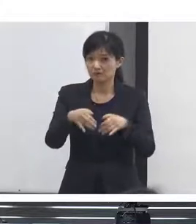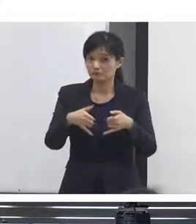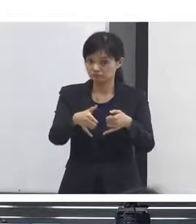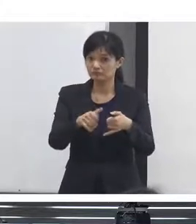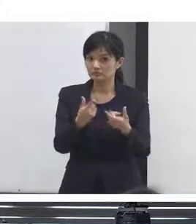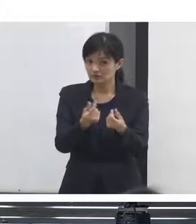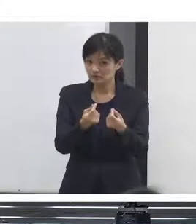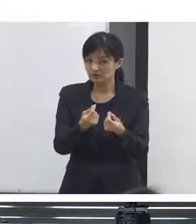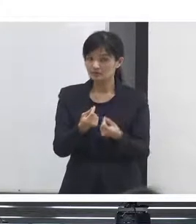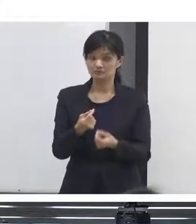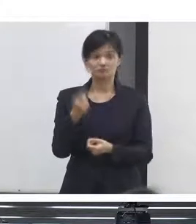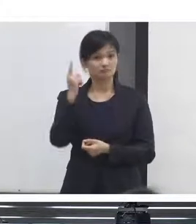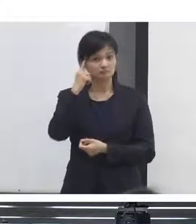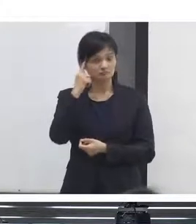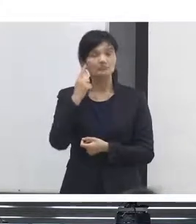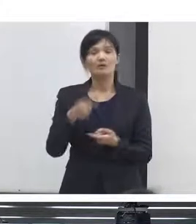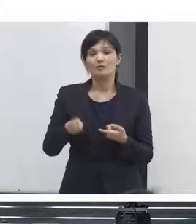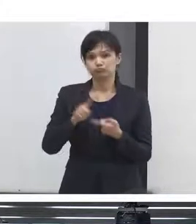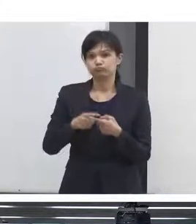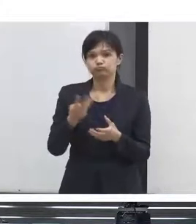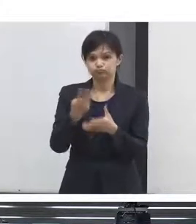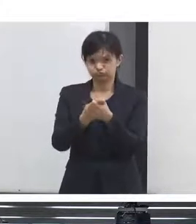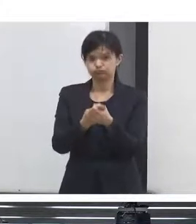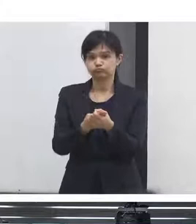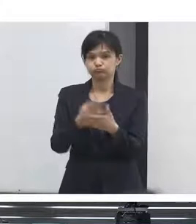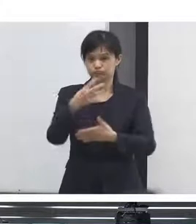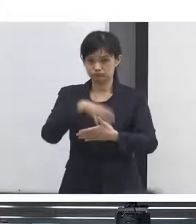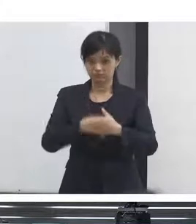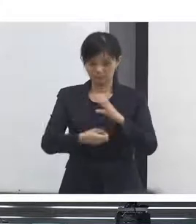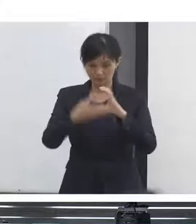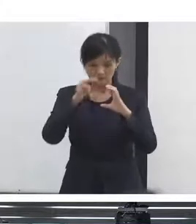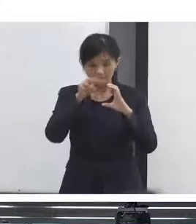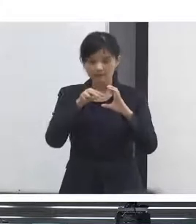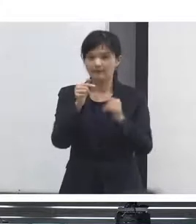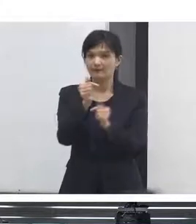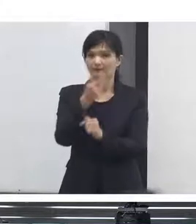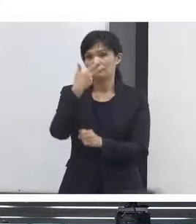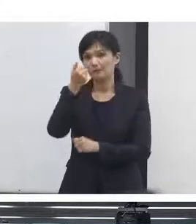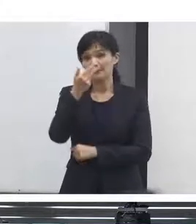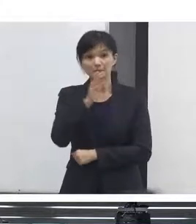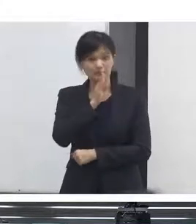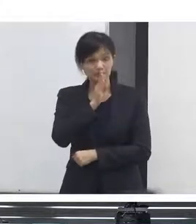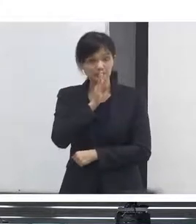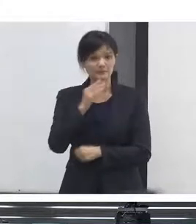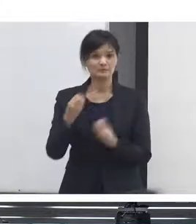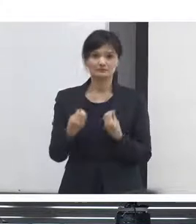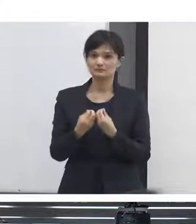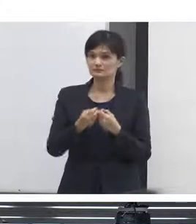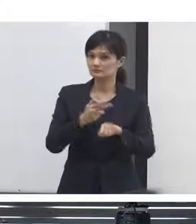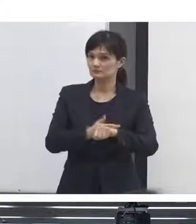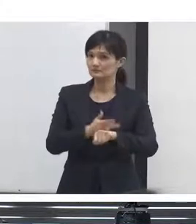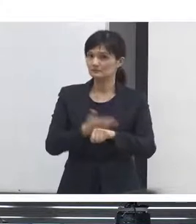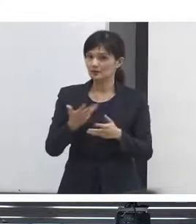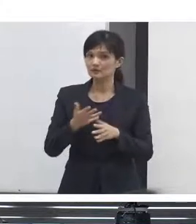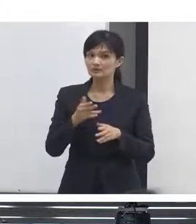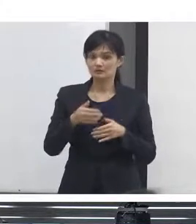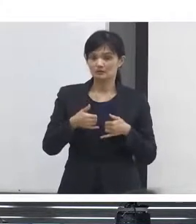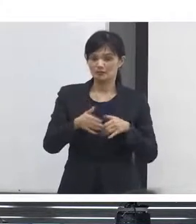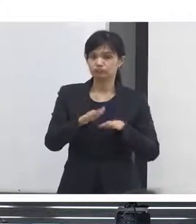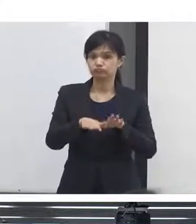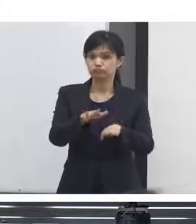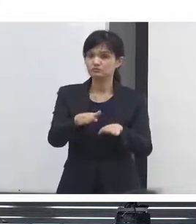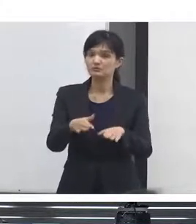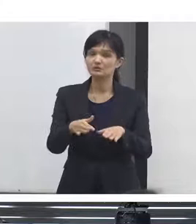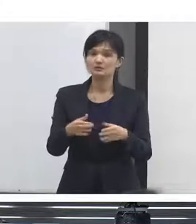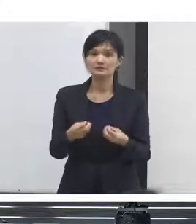者才会比较方便的去使用啊。哦，那是不是能够透过比较方便的方式呢，让这些步道的资料能够整合在一起？哦，